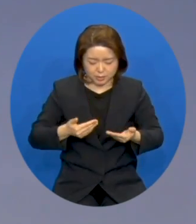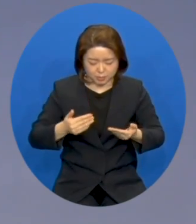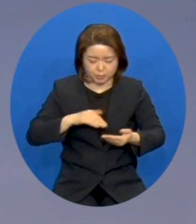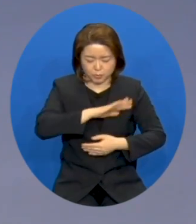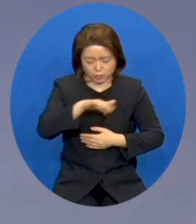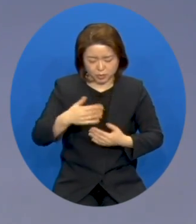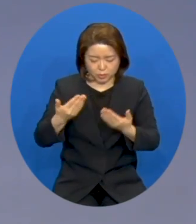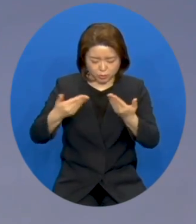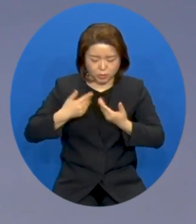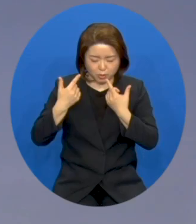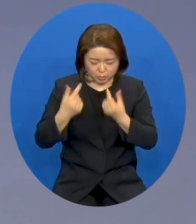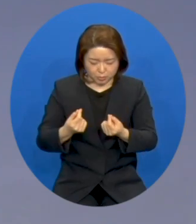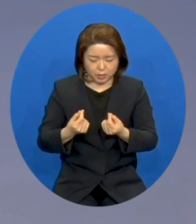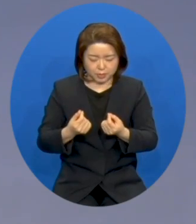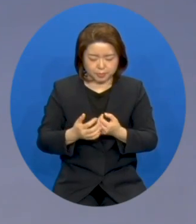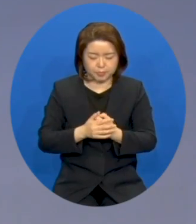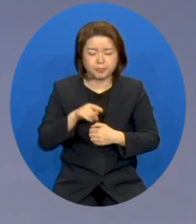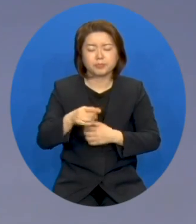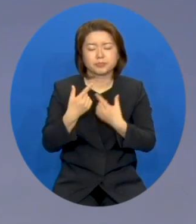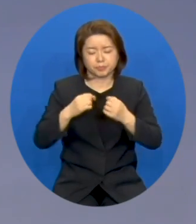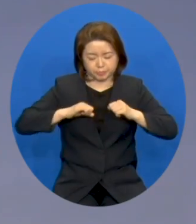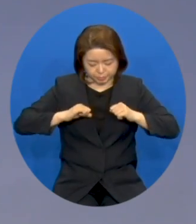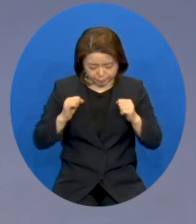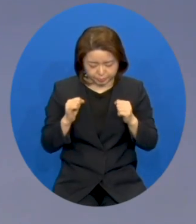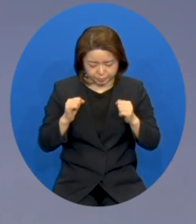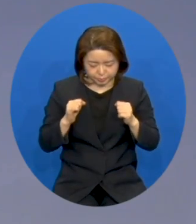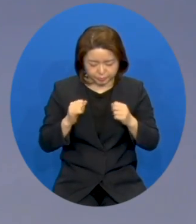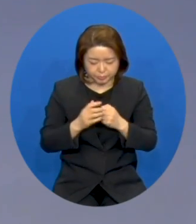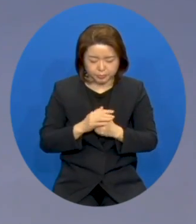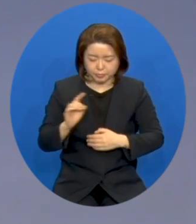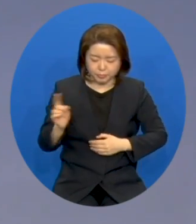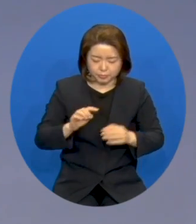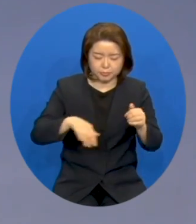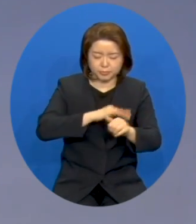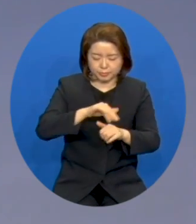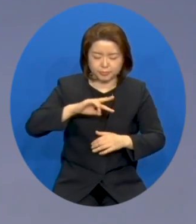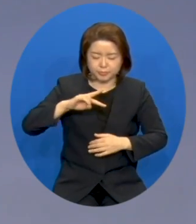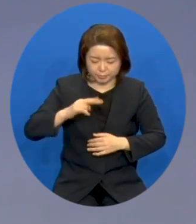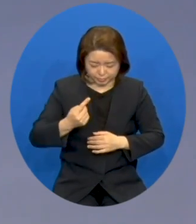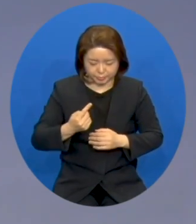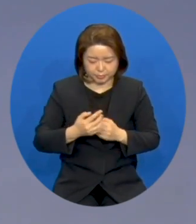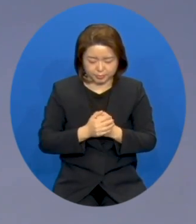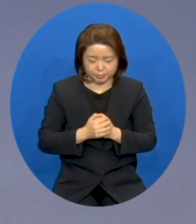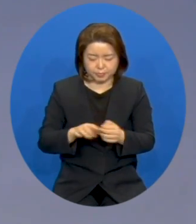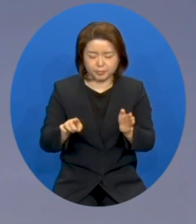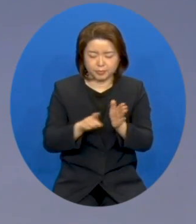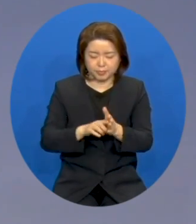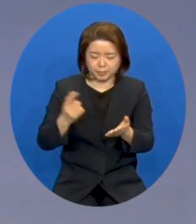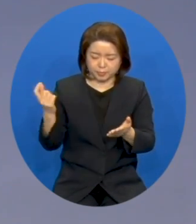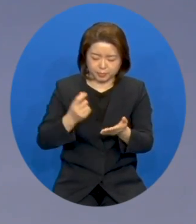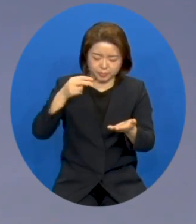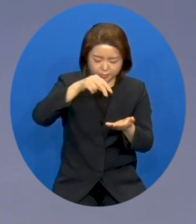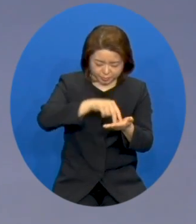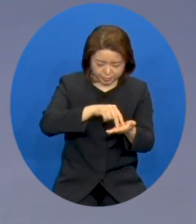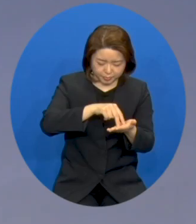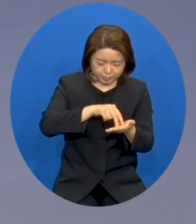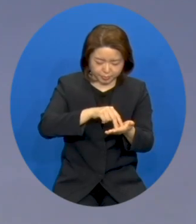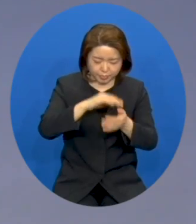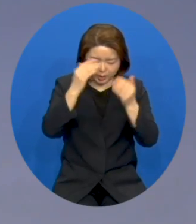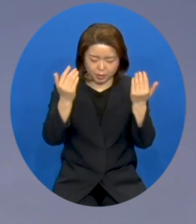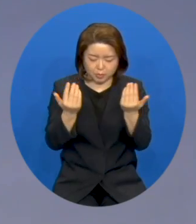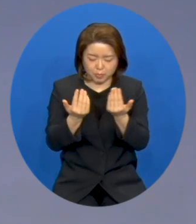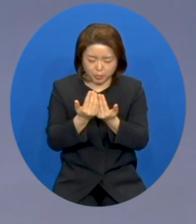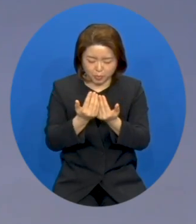함을 받습니다. 그래 하겠습니다. 하나님, 어떤 상황에서든지 믿음에 굳게 서고 모든